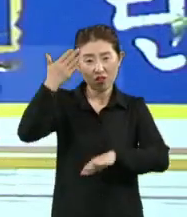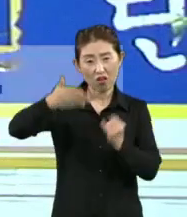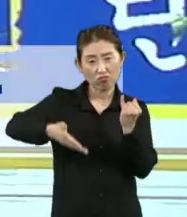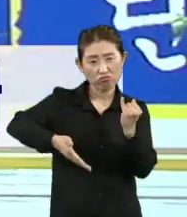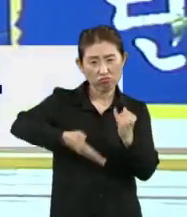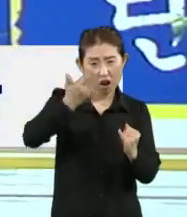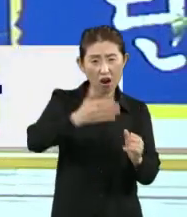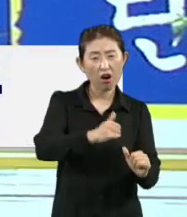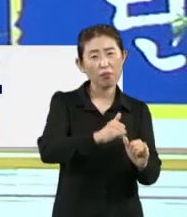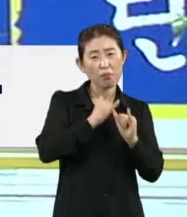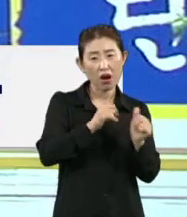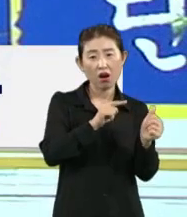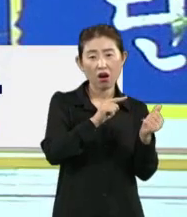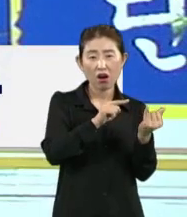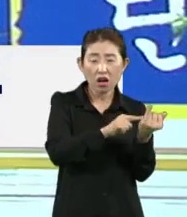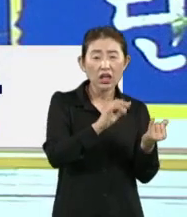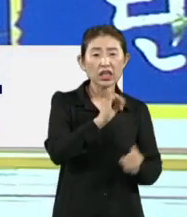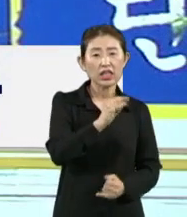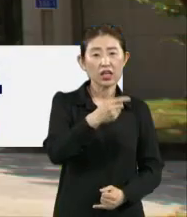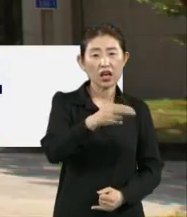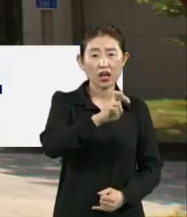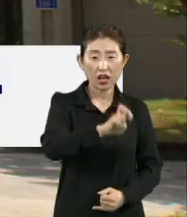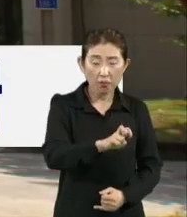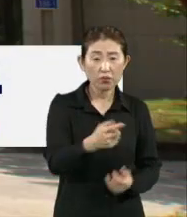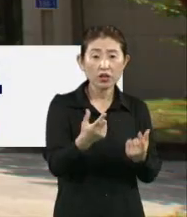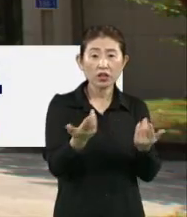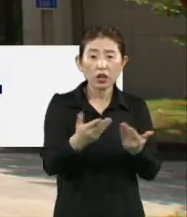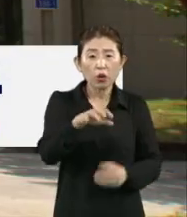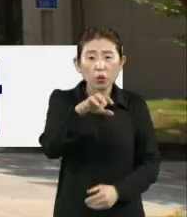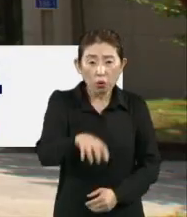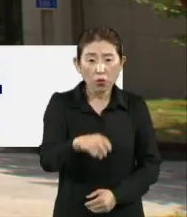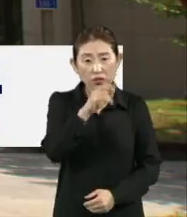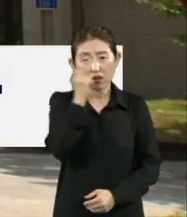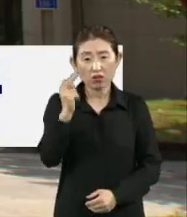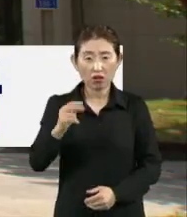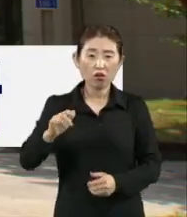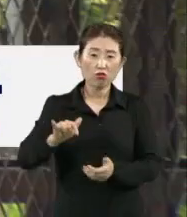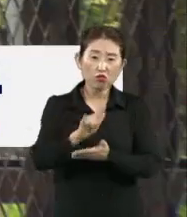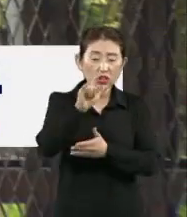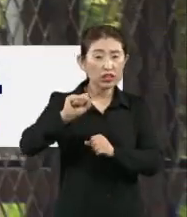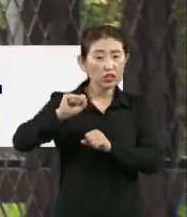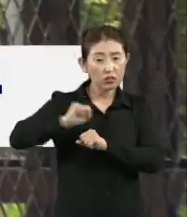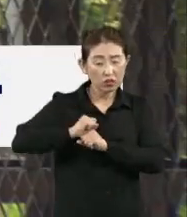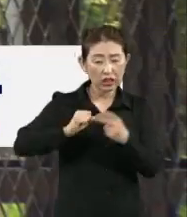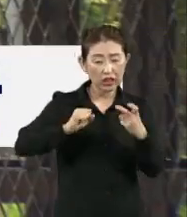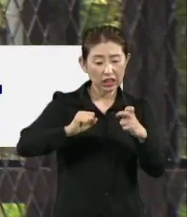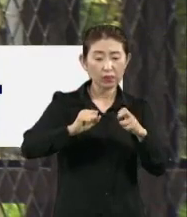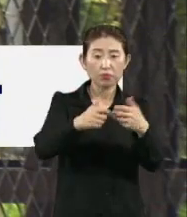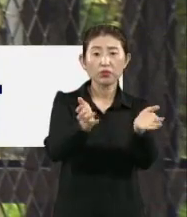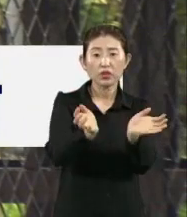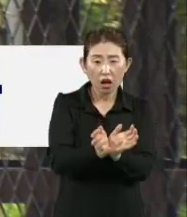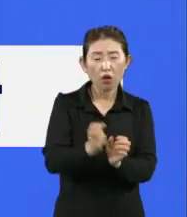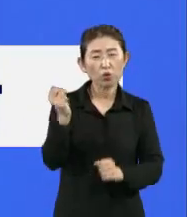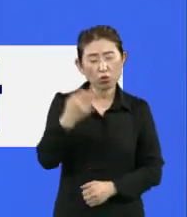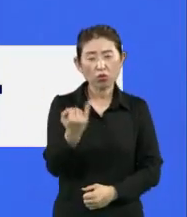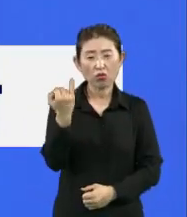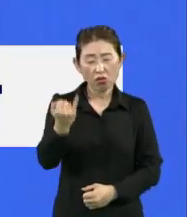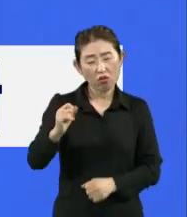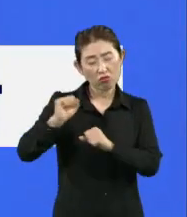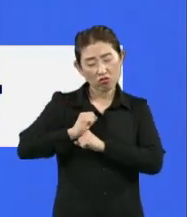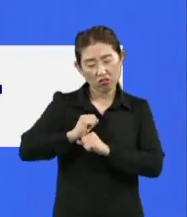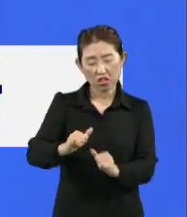상관의 성추행으로 극단적인 선택을 했던 고 이해람 중사가 근무했던 서산 공군 20비행단에서 또다시 여군